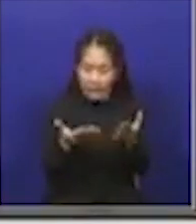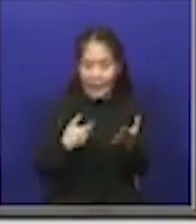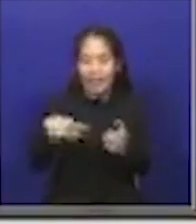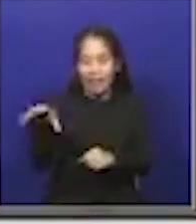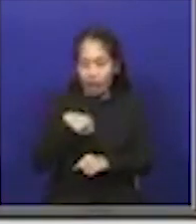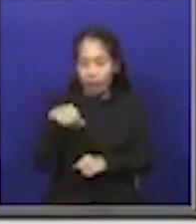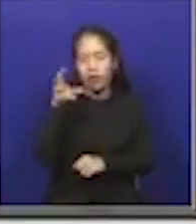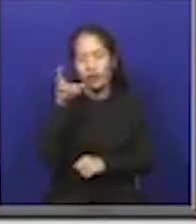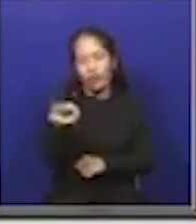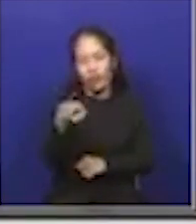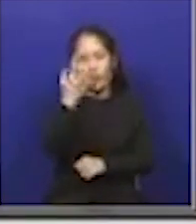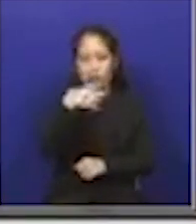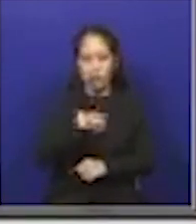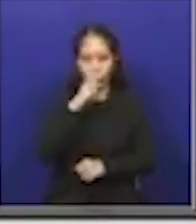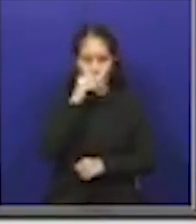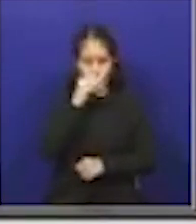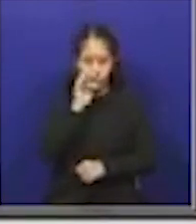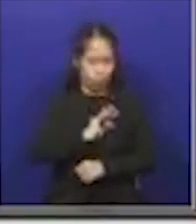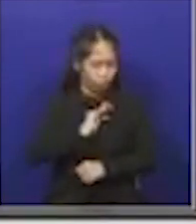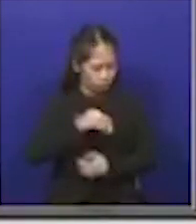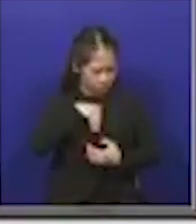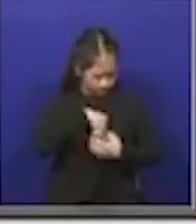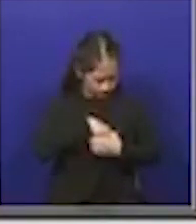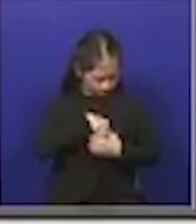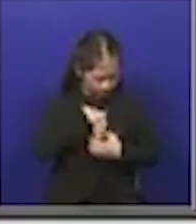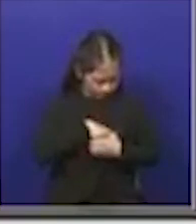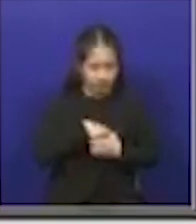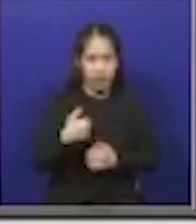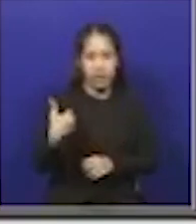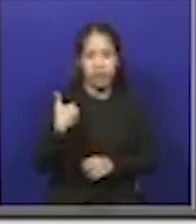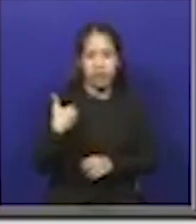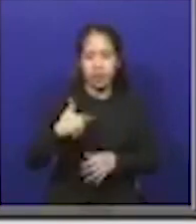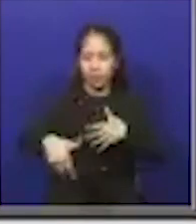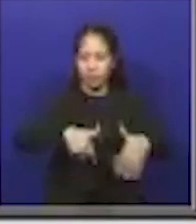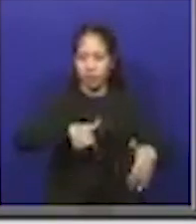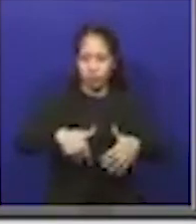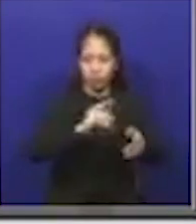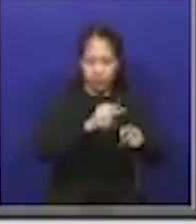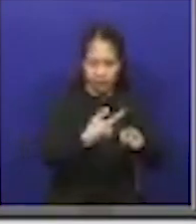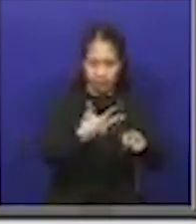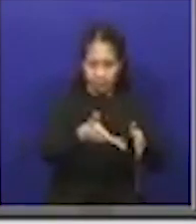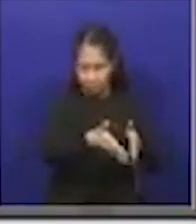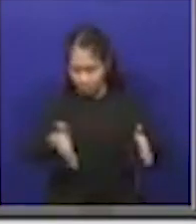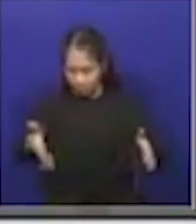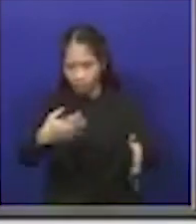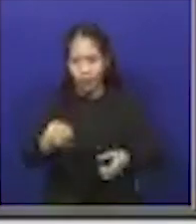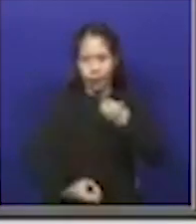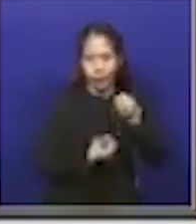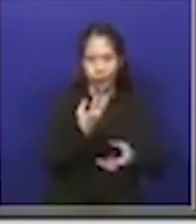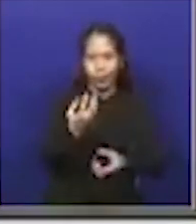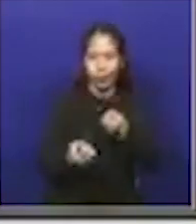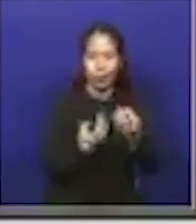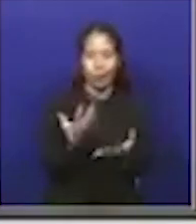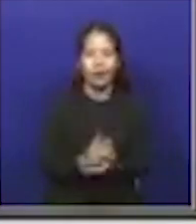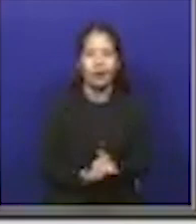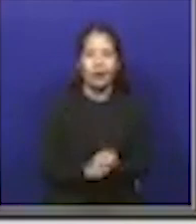ผมต้องการพูดจากความรู้สึกที่ฟังประชาชนมาตลอด3เดือนว่าเขาคิดอะไรถ้